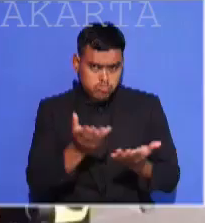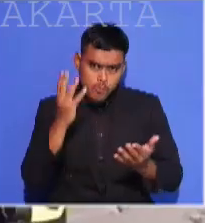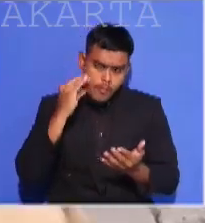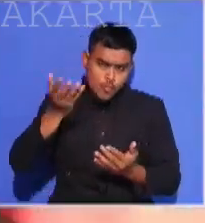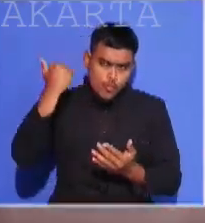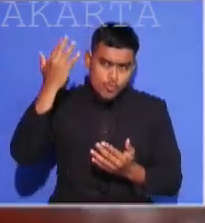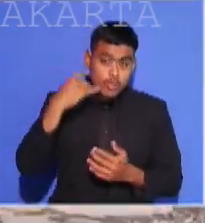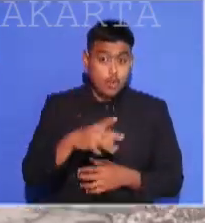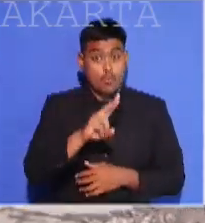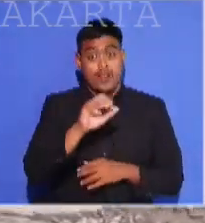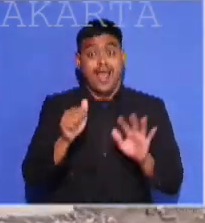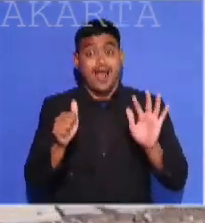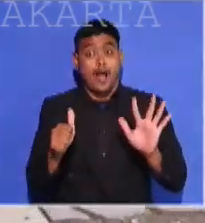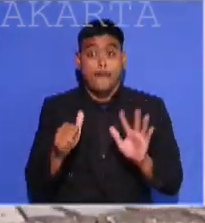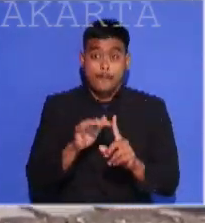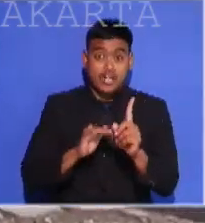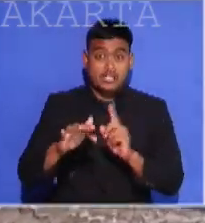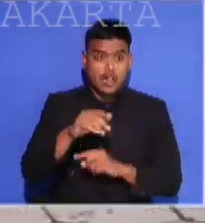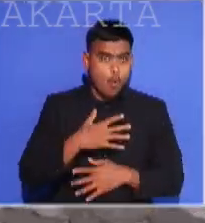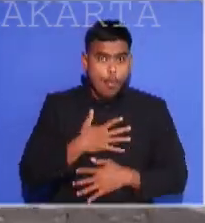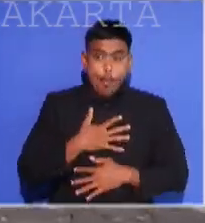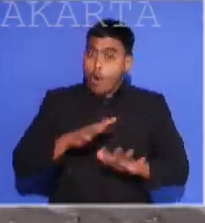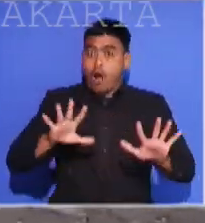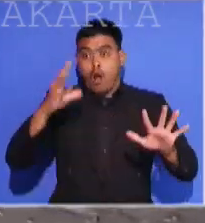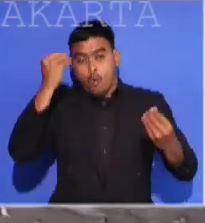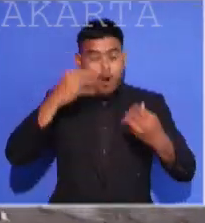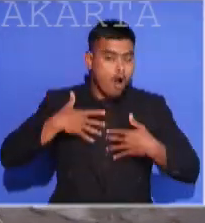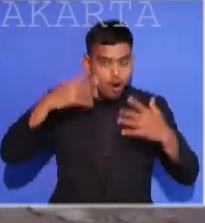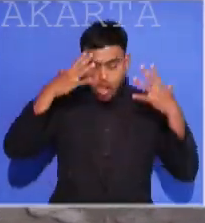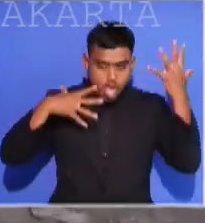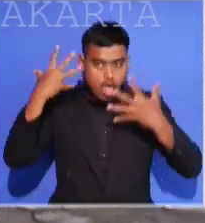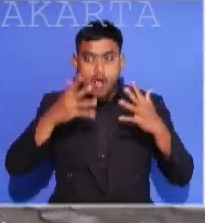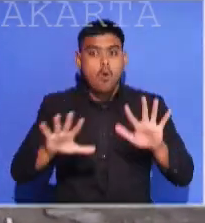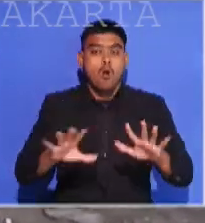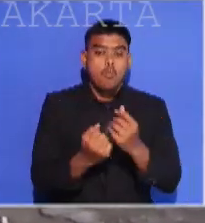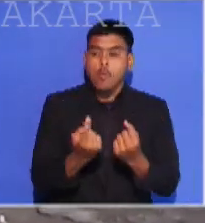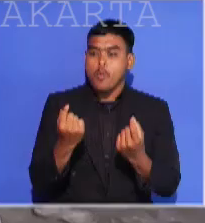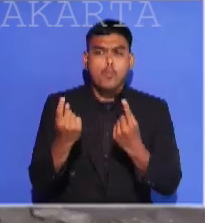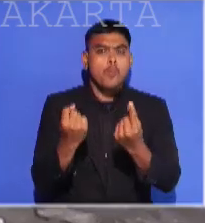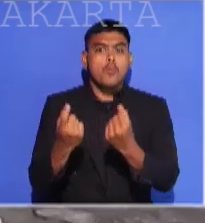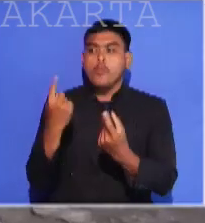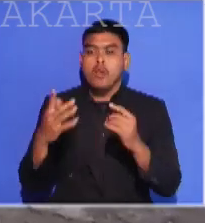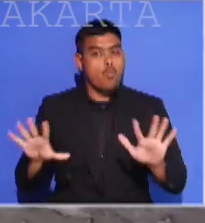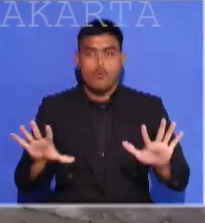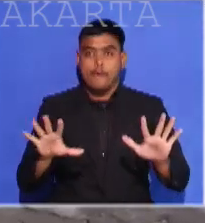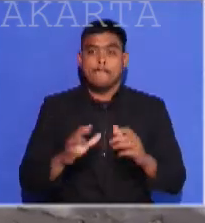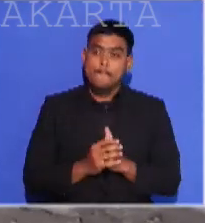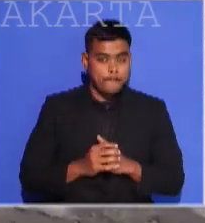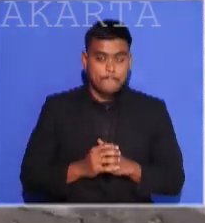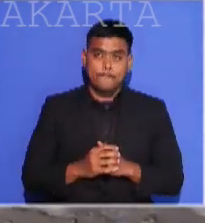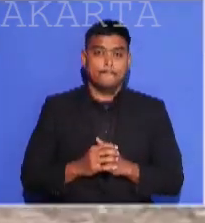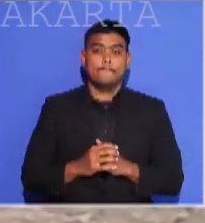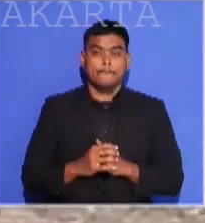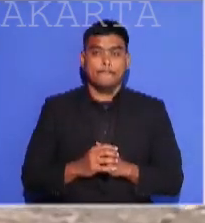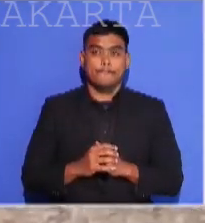Silam kepanikan masyarakat yang tinggi justru menimbulkan sejumlah permasalahan lain di luar benenjana itu sendiri tak hanya menyasar